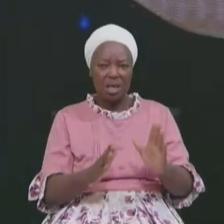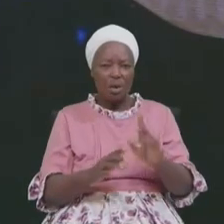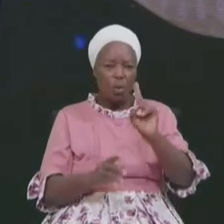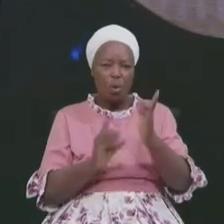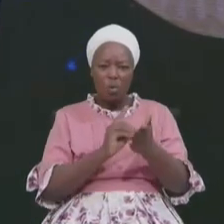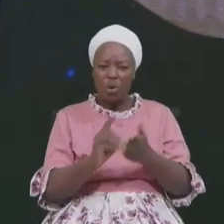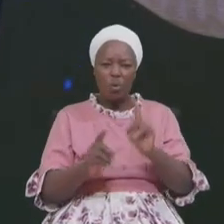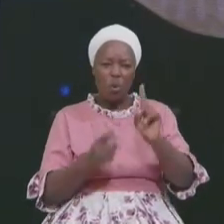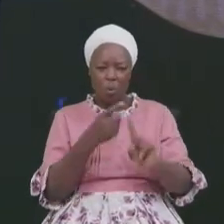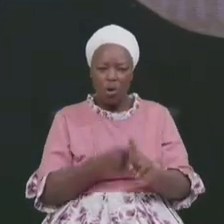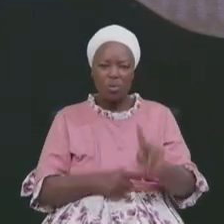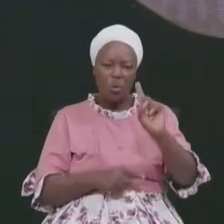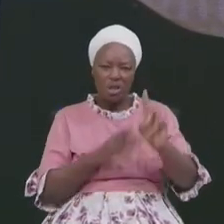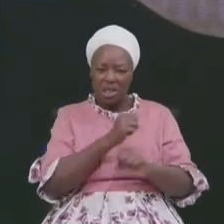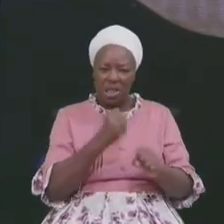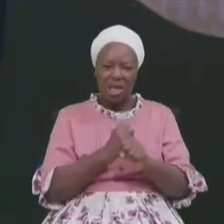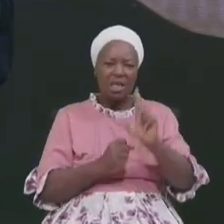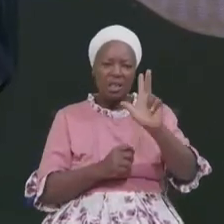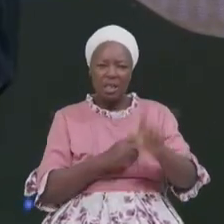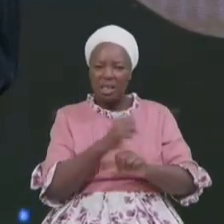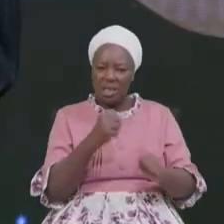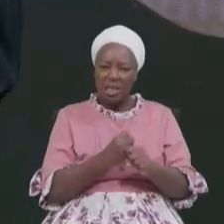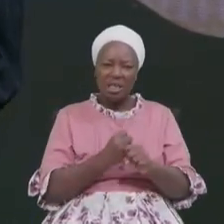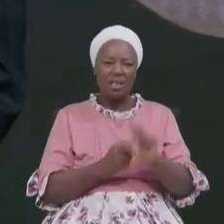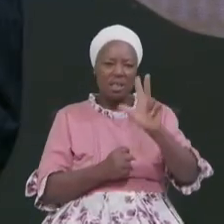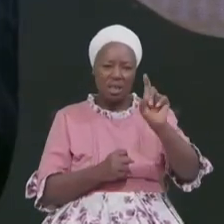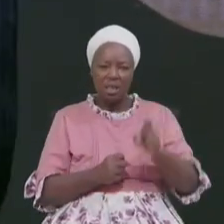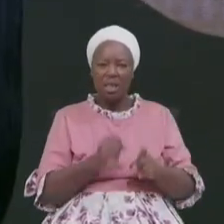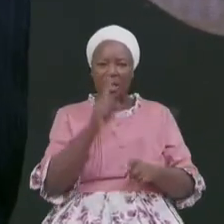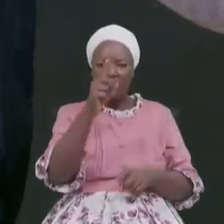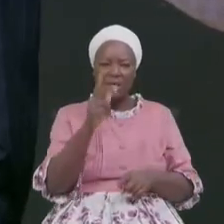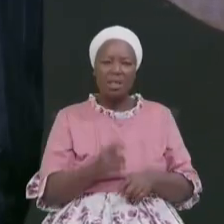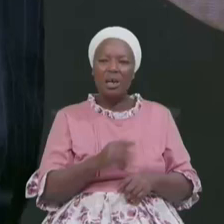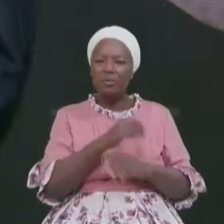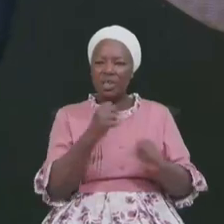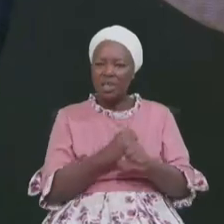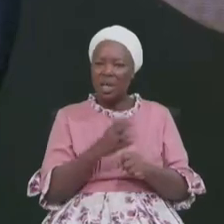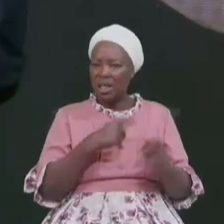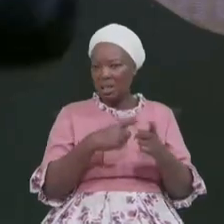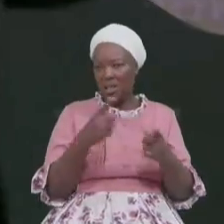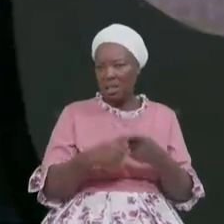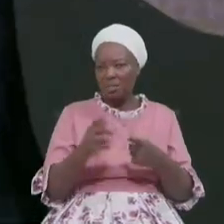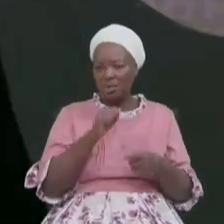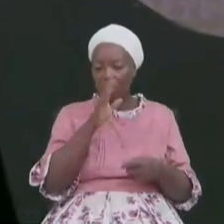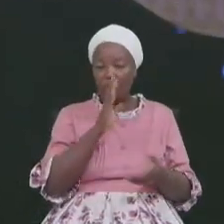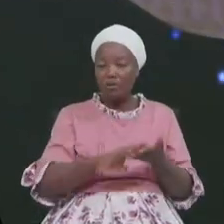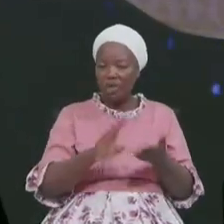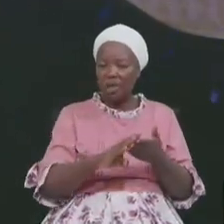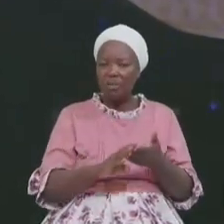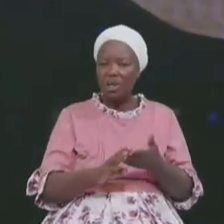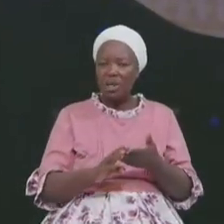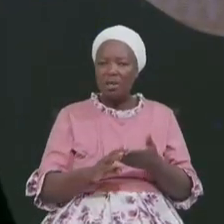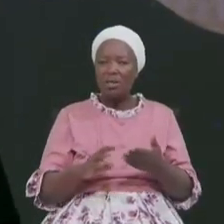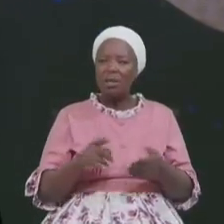mois, un an, trois ans et demi, et ne seront pas pardonnés. Il pardonnait